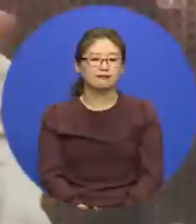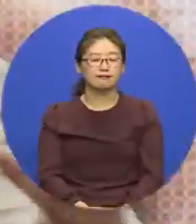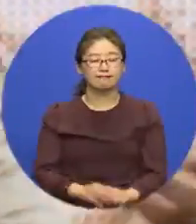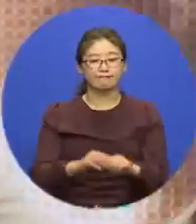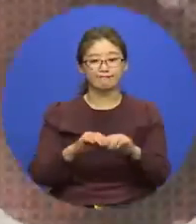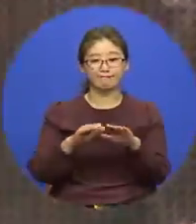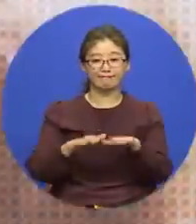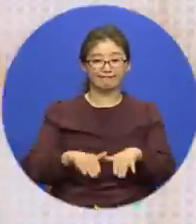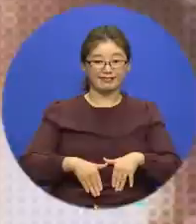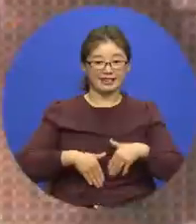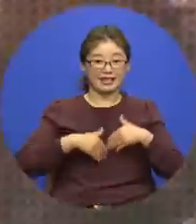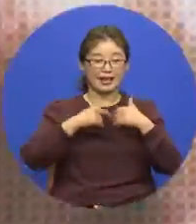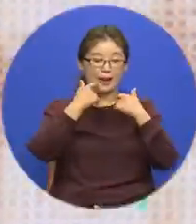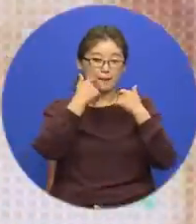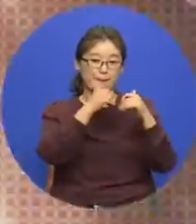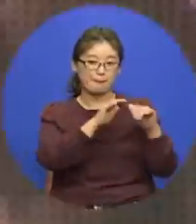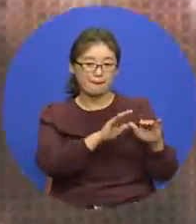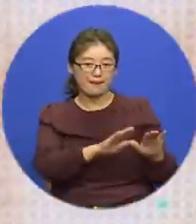바다